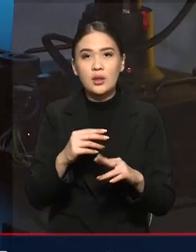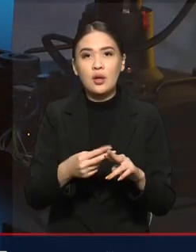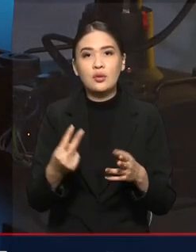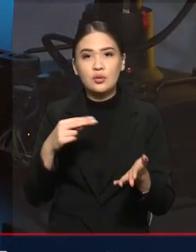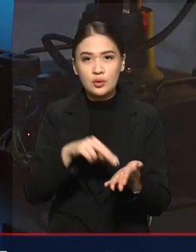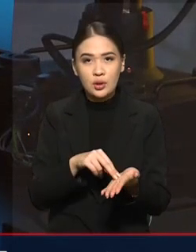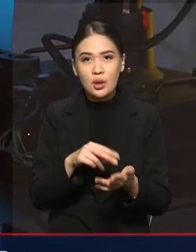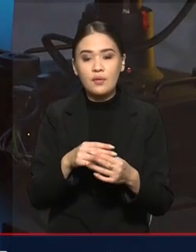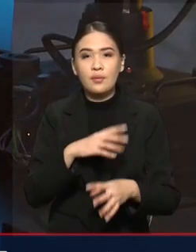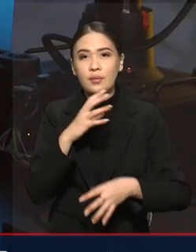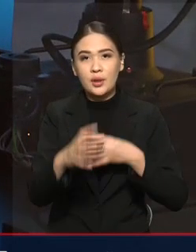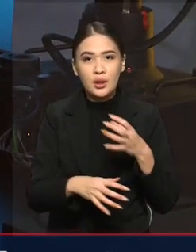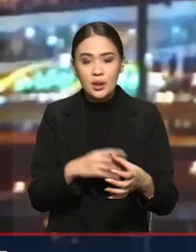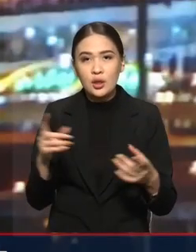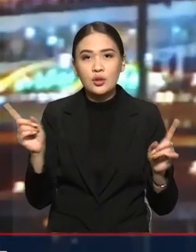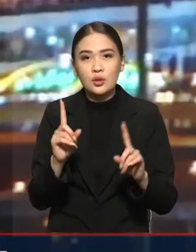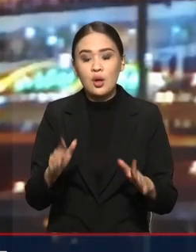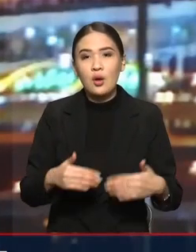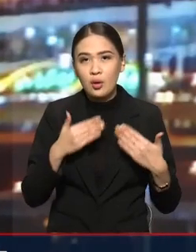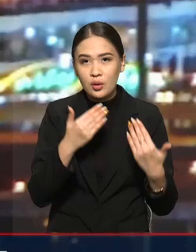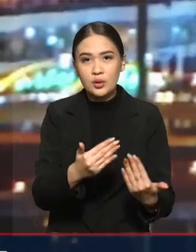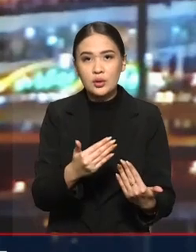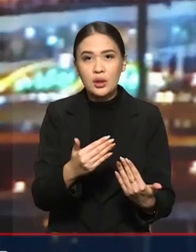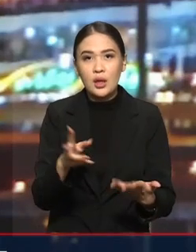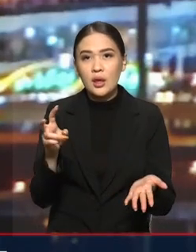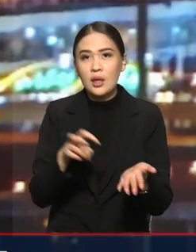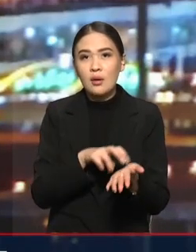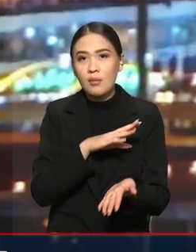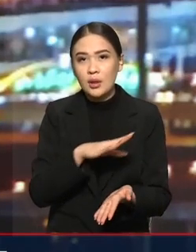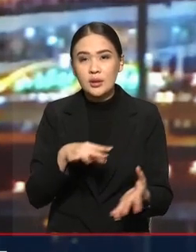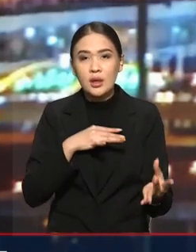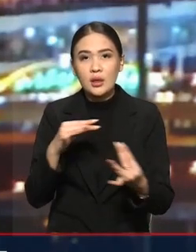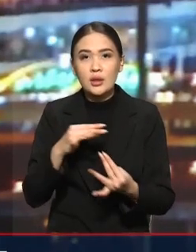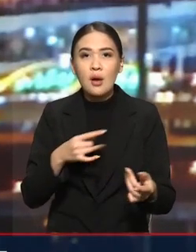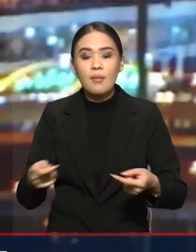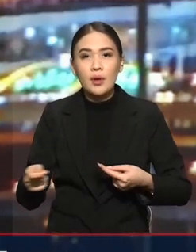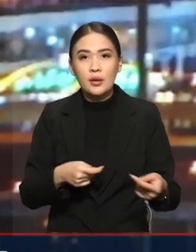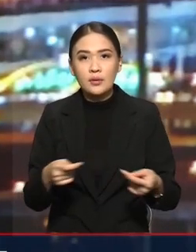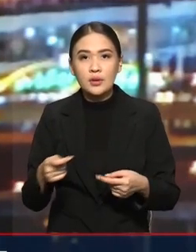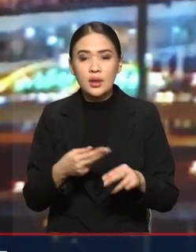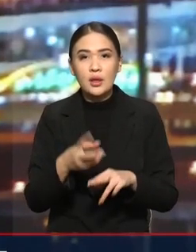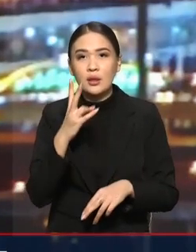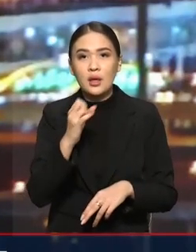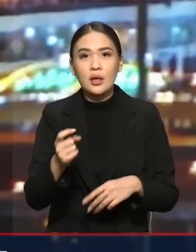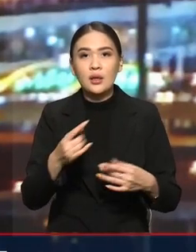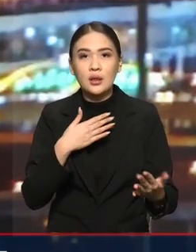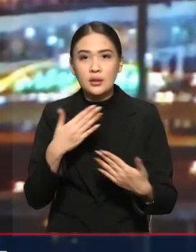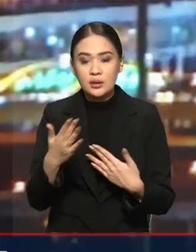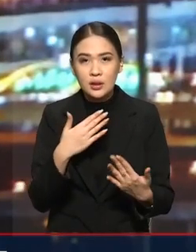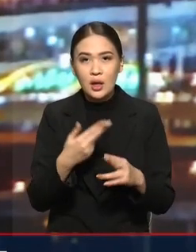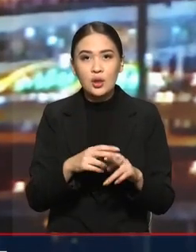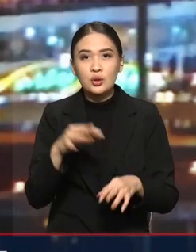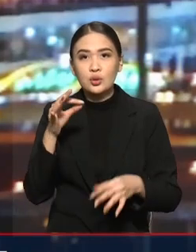репутацию во всм мире что он не боится разговаривать с правительством на языке